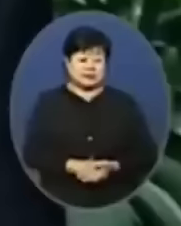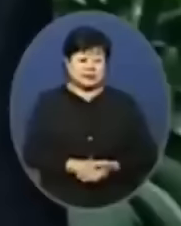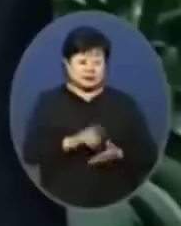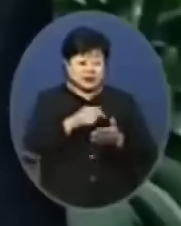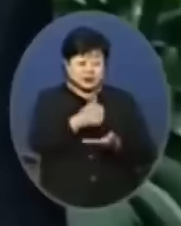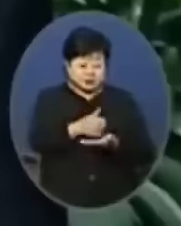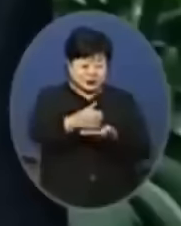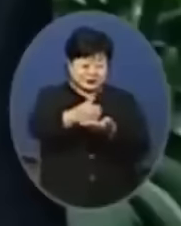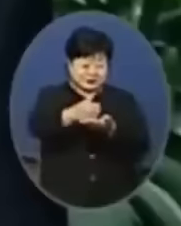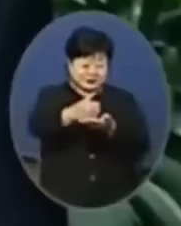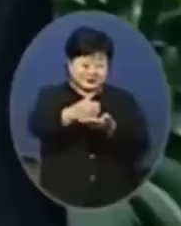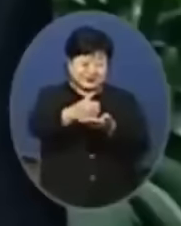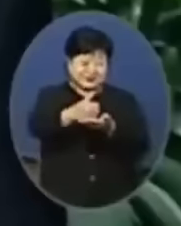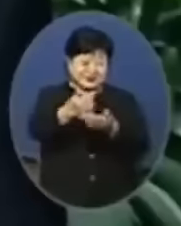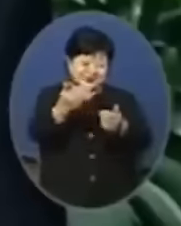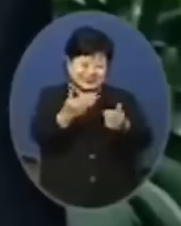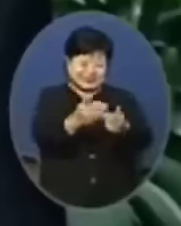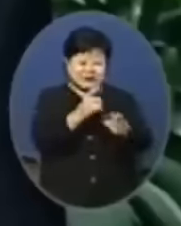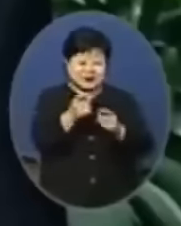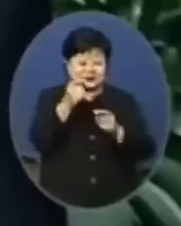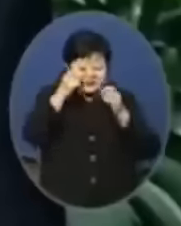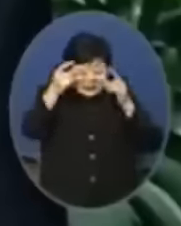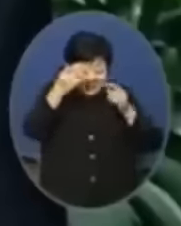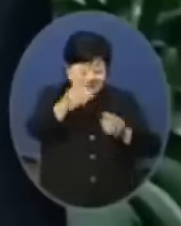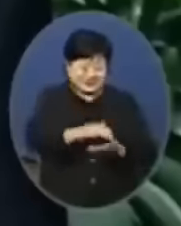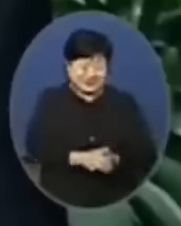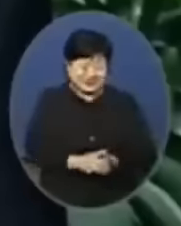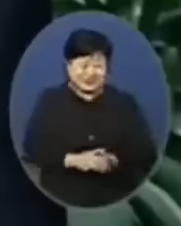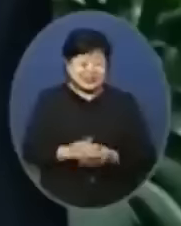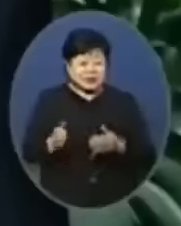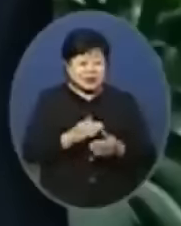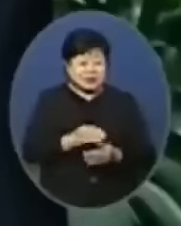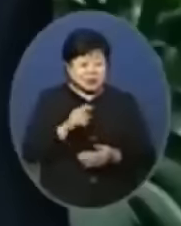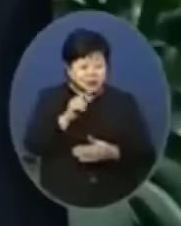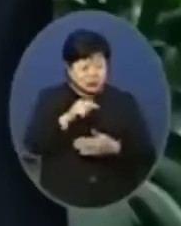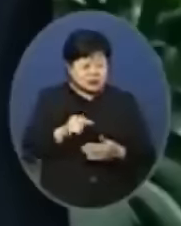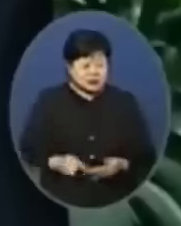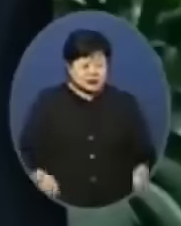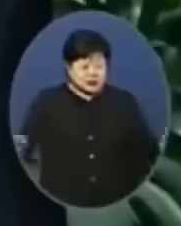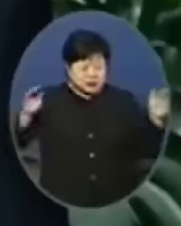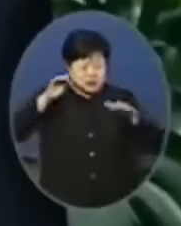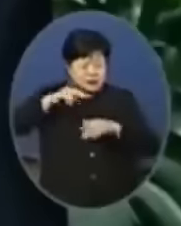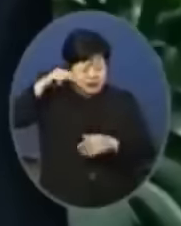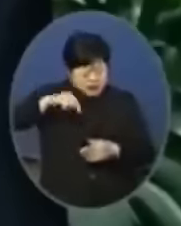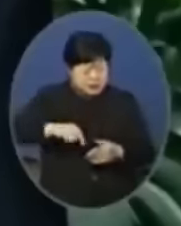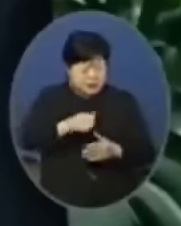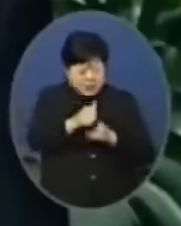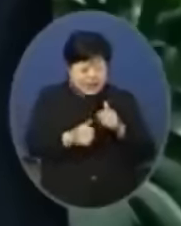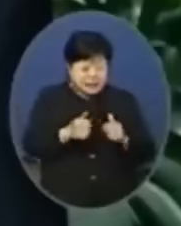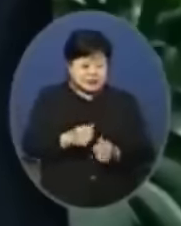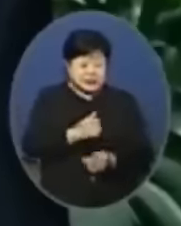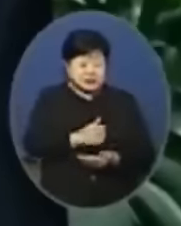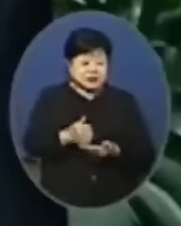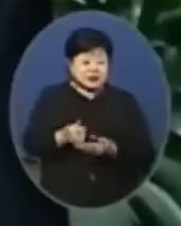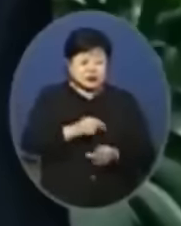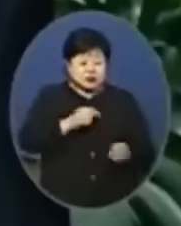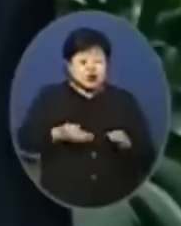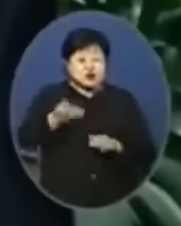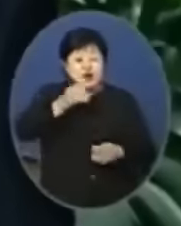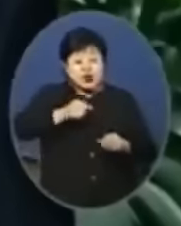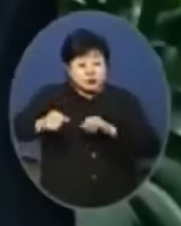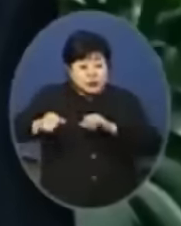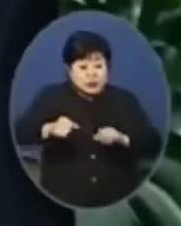그럴 때 주님께서 이 말씀을 깨닫게 해준 것입니다. 땅이 공허하고 혼돈하며 허감이 깊어 모여있을 때 하나님의 신이 수면에